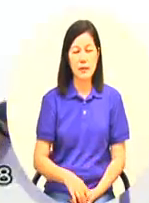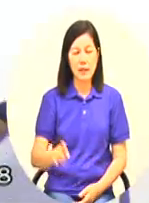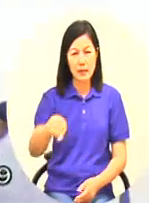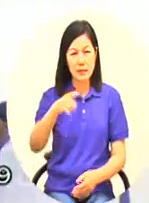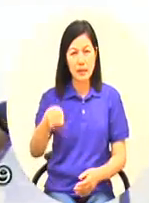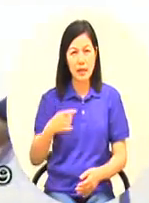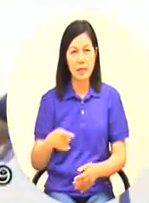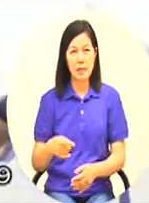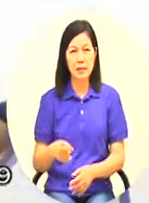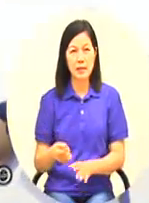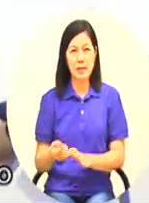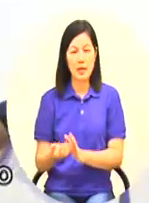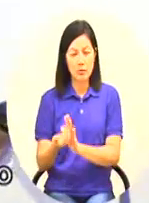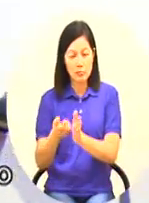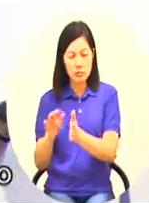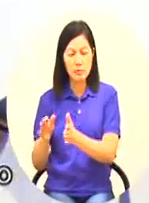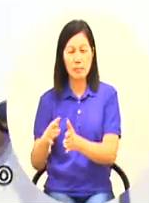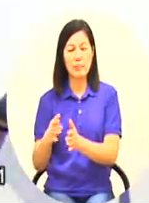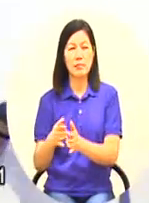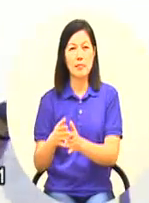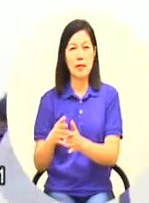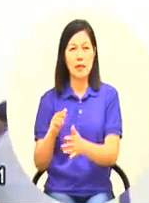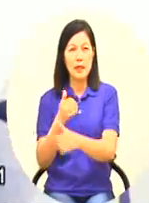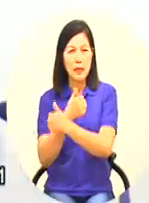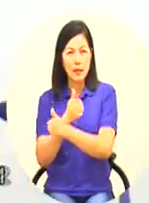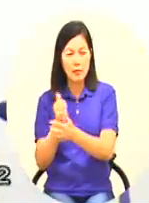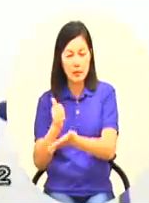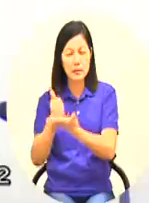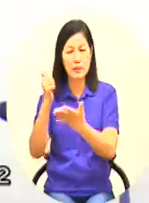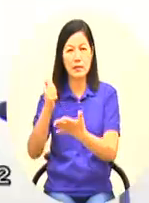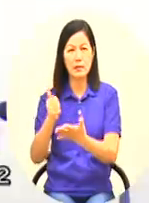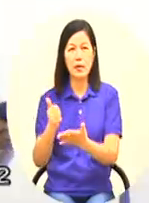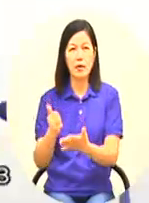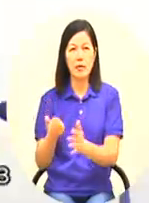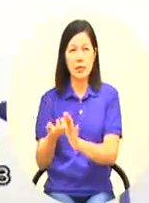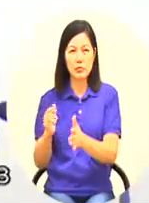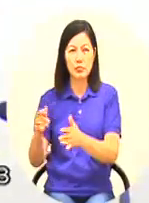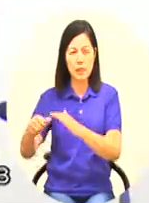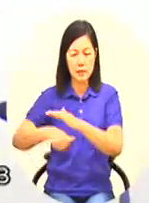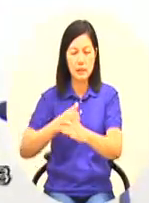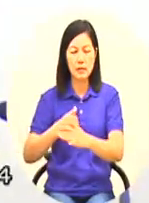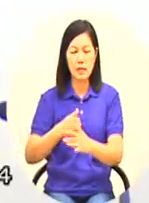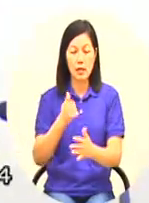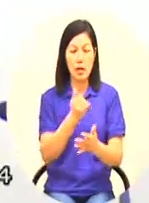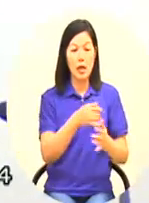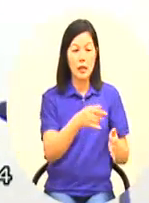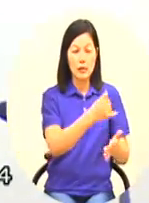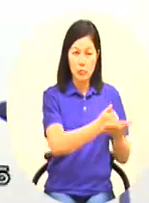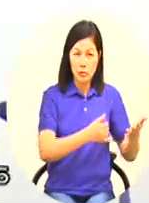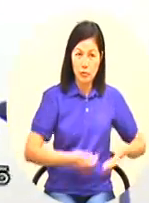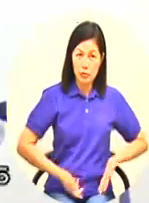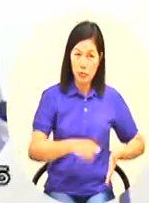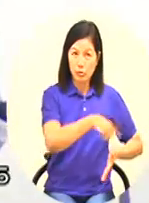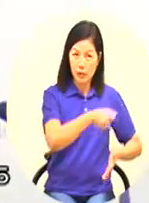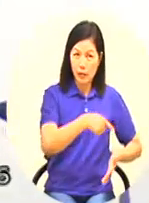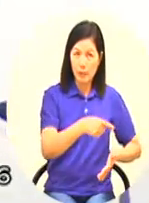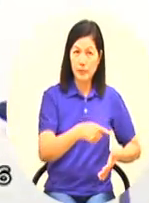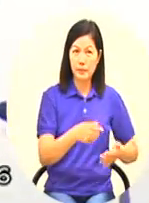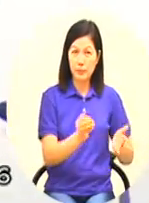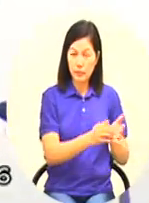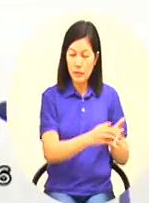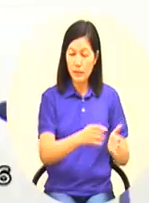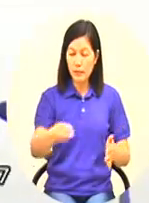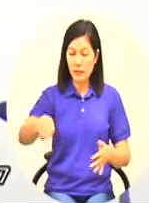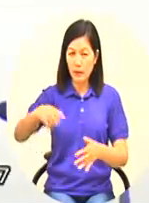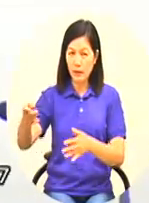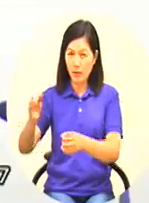在备取的啊，在科起科后底下在备取的遐退休的了，紧甲报起哩嘛，较紧互人报到。我相信报到